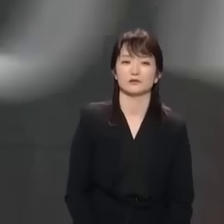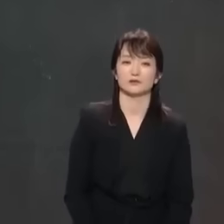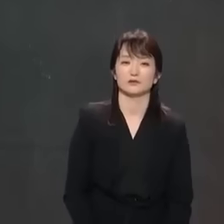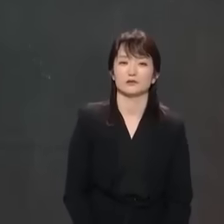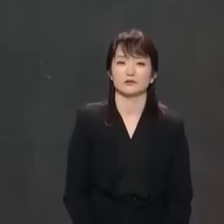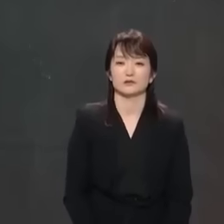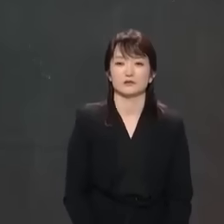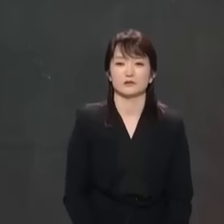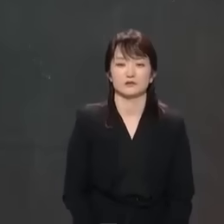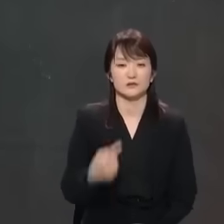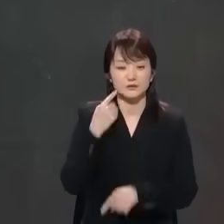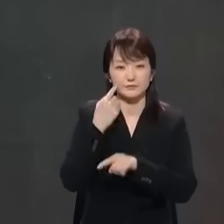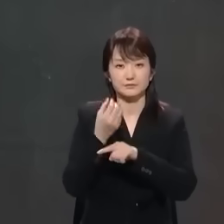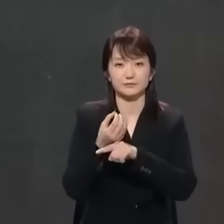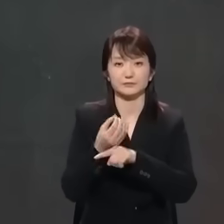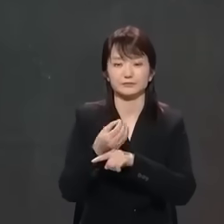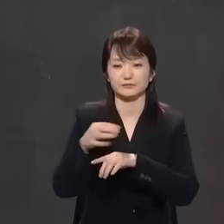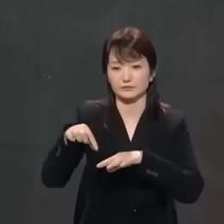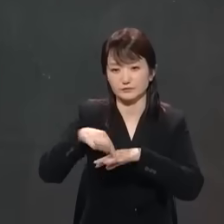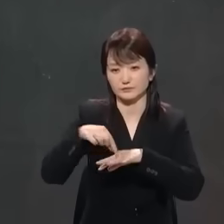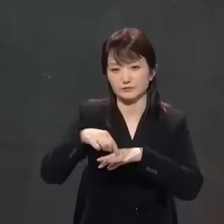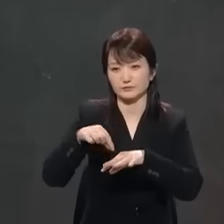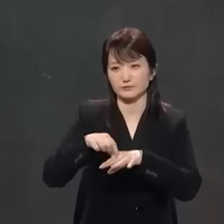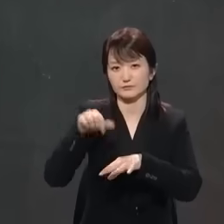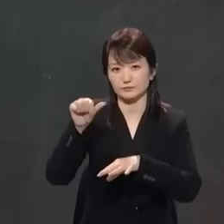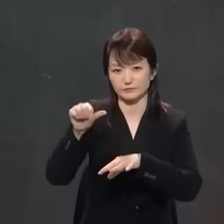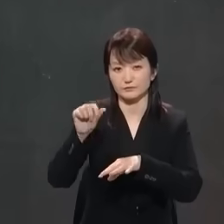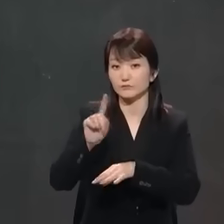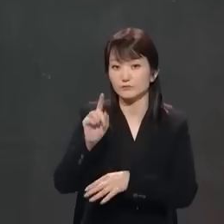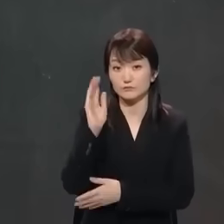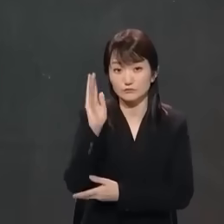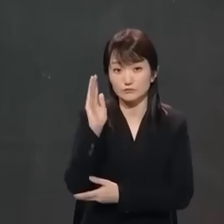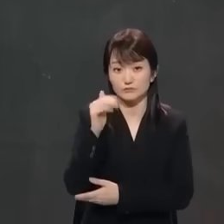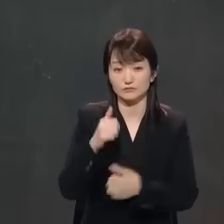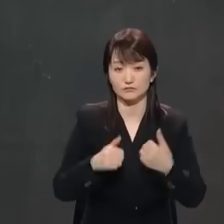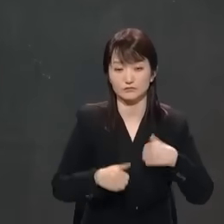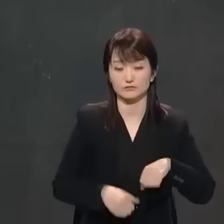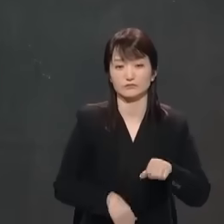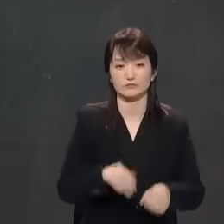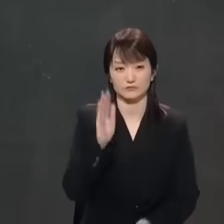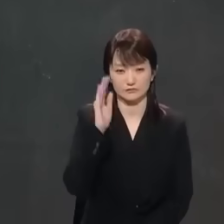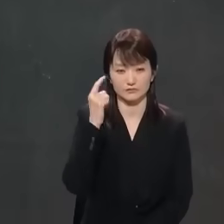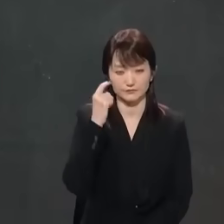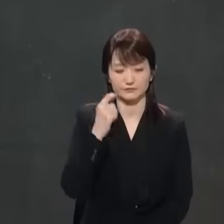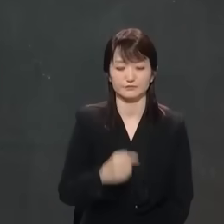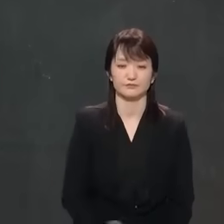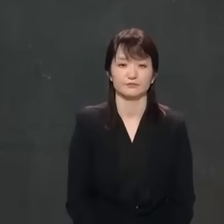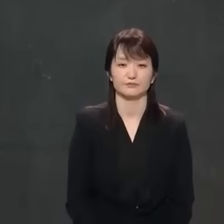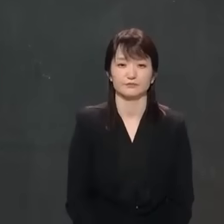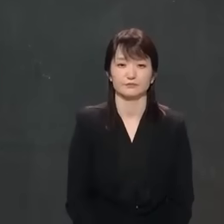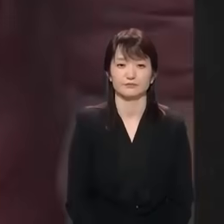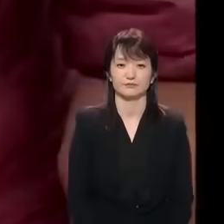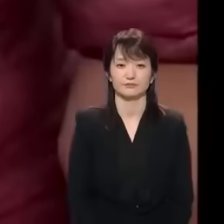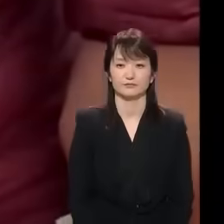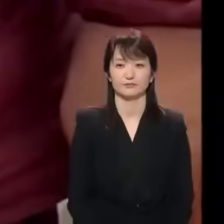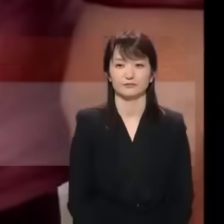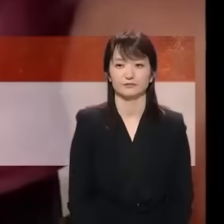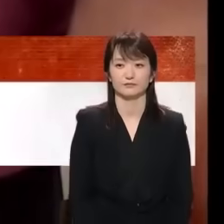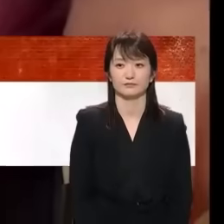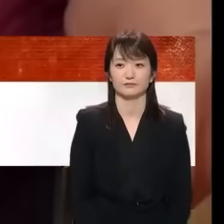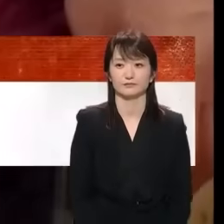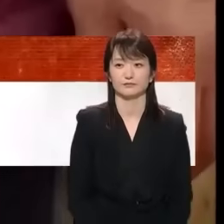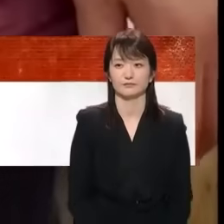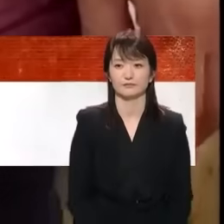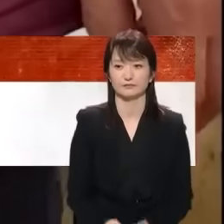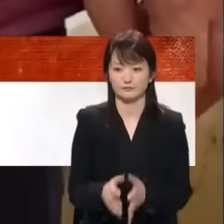짚어보죠 금반지 다섯 개 이게 도대체 무슨 얘기인지 아드님 얘기이어서 들어보시죠 그